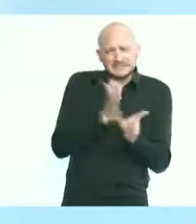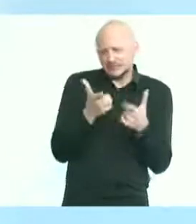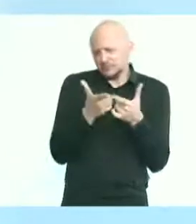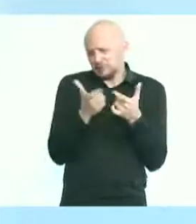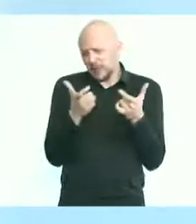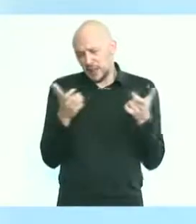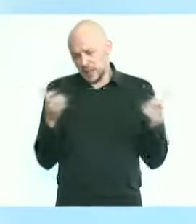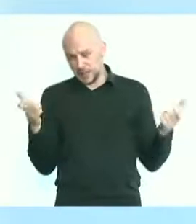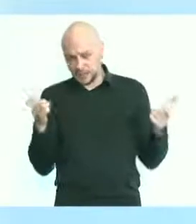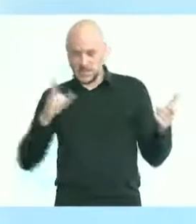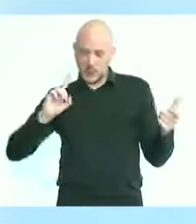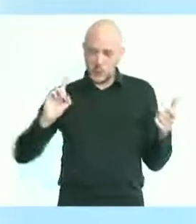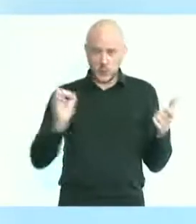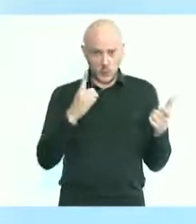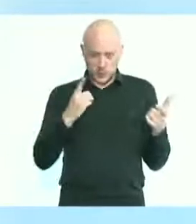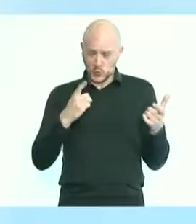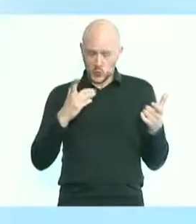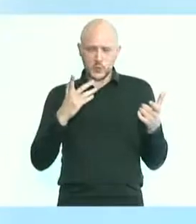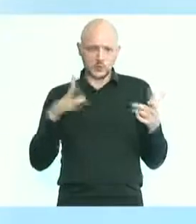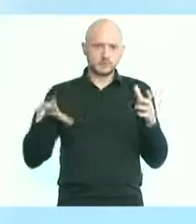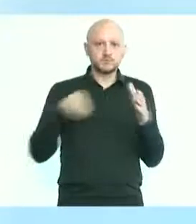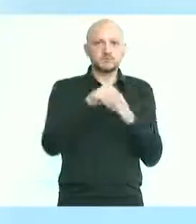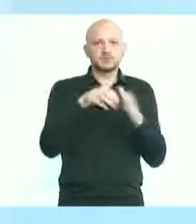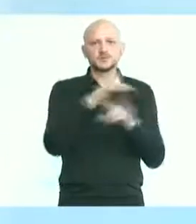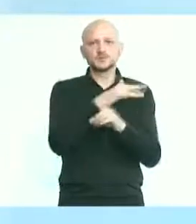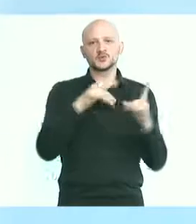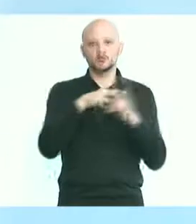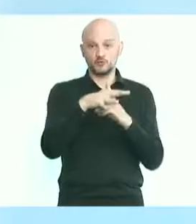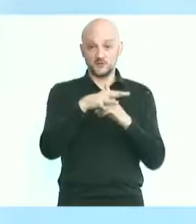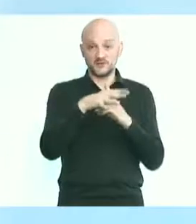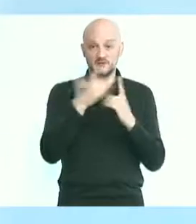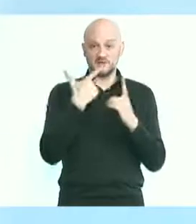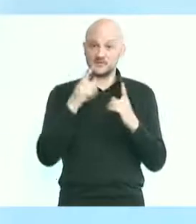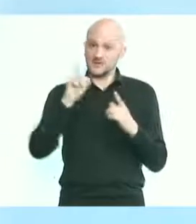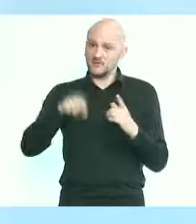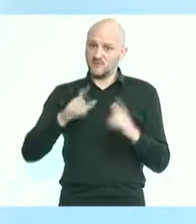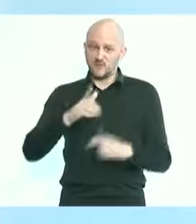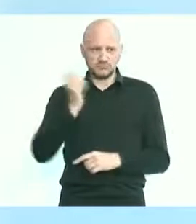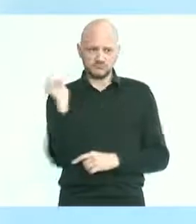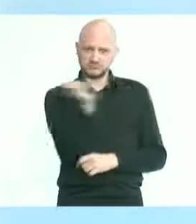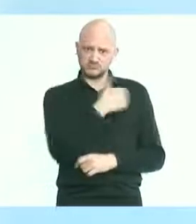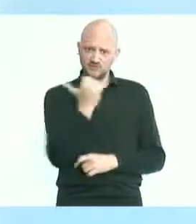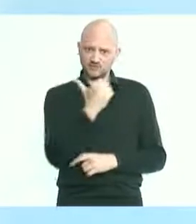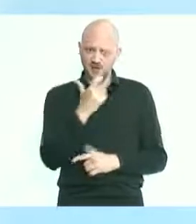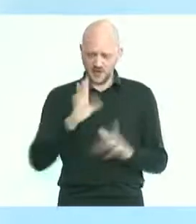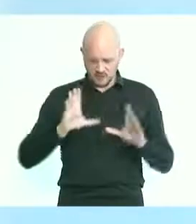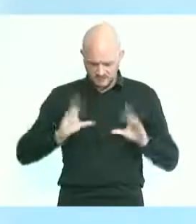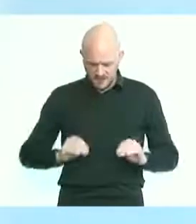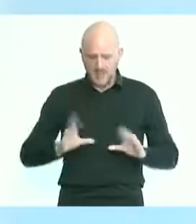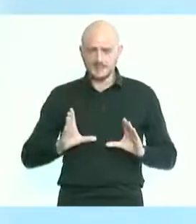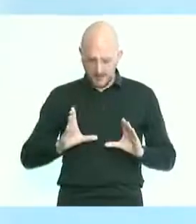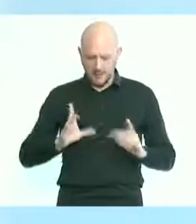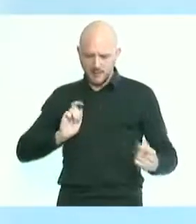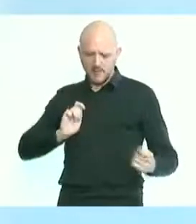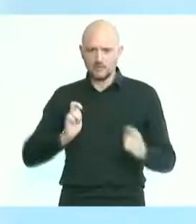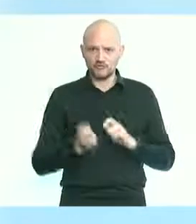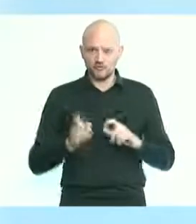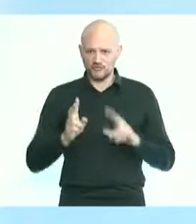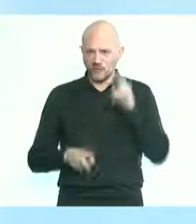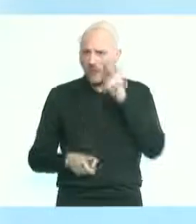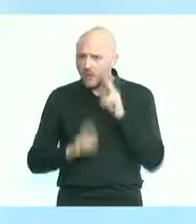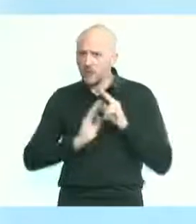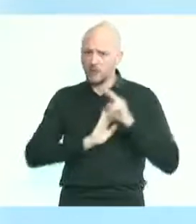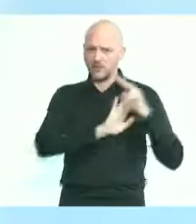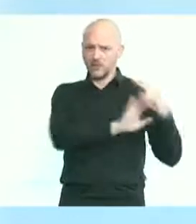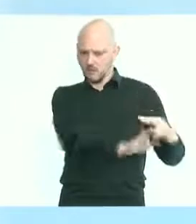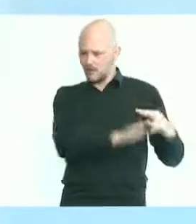cela suppose d'être capable de changer le regard, de se mettre à la place de l'autre, de celui ou celle qui, momentanément ou non, peut être limité